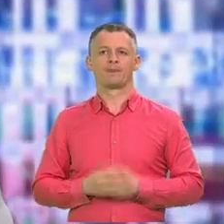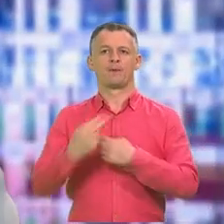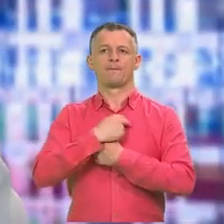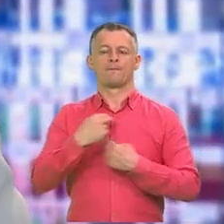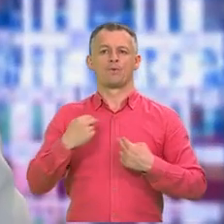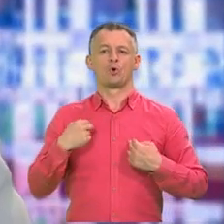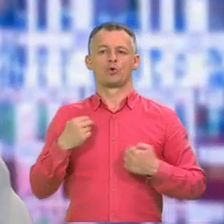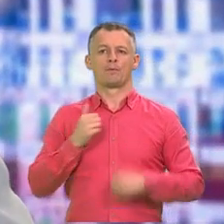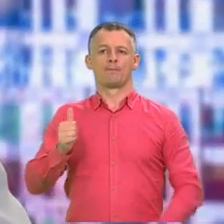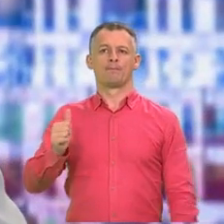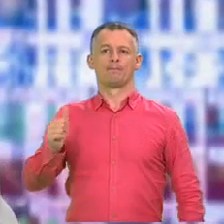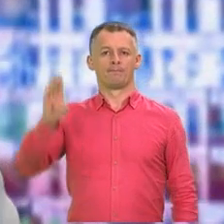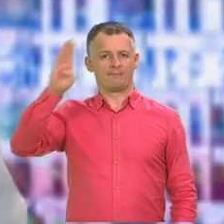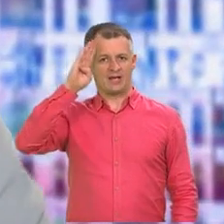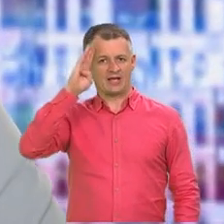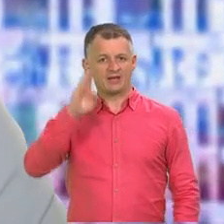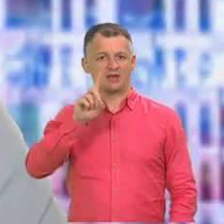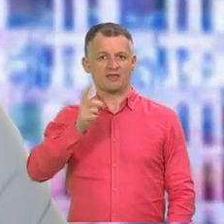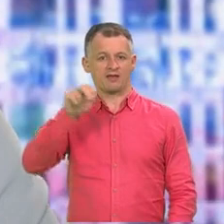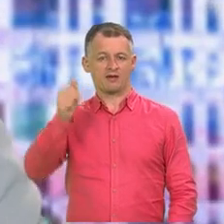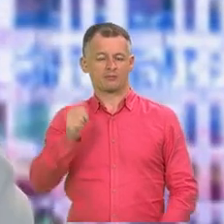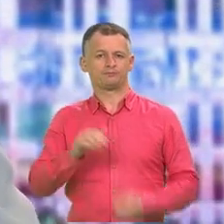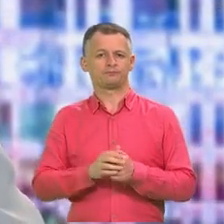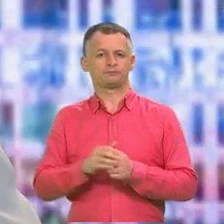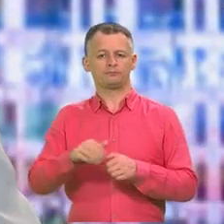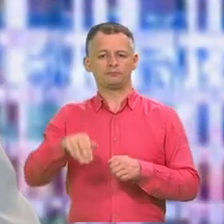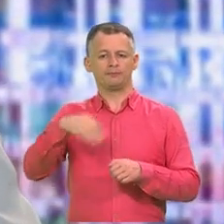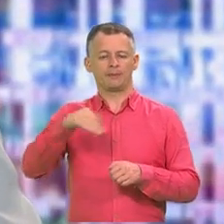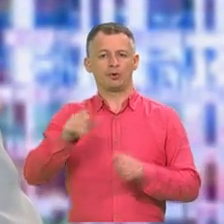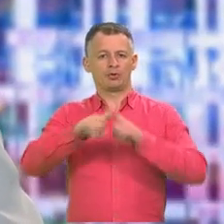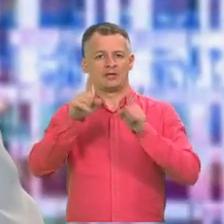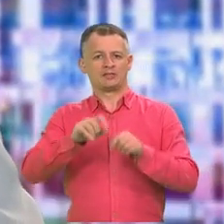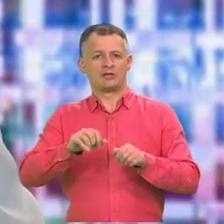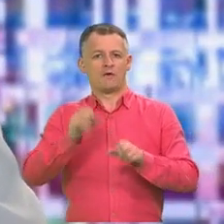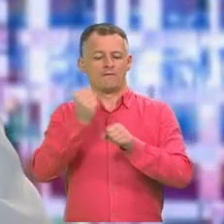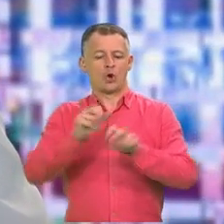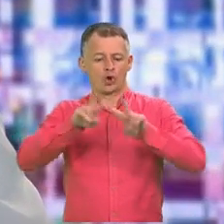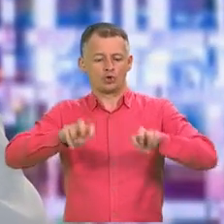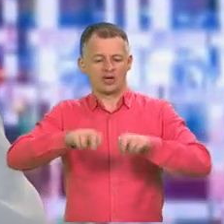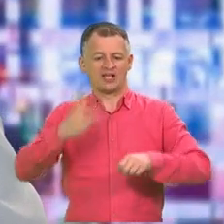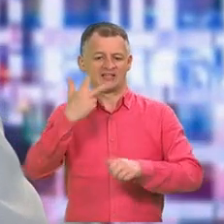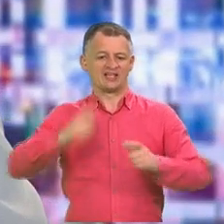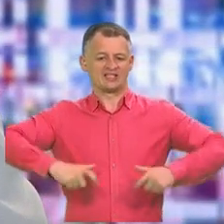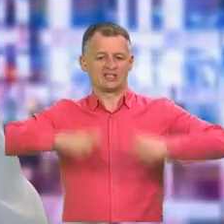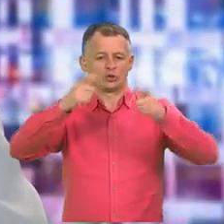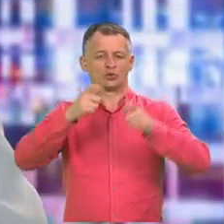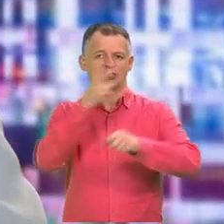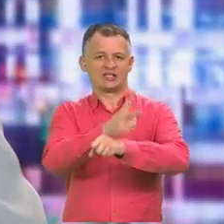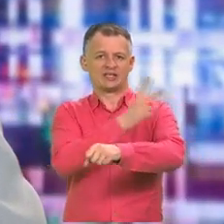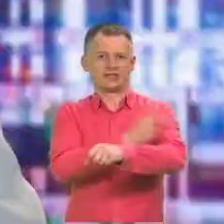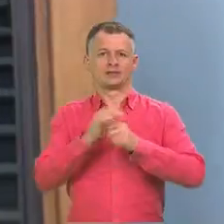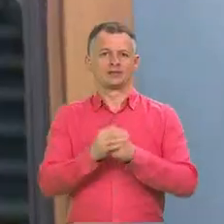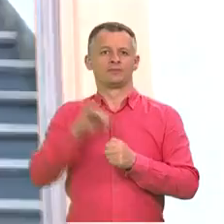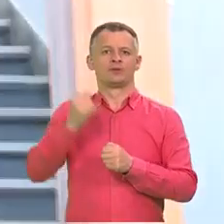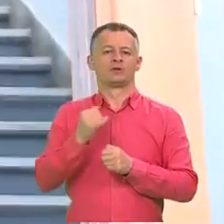Procurorii militari din cadrul Direcției Naționale Anticorupție au descins miercuri dimineață la 3 instituții publice. Este vorba de Inspectoratul General de